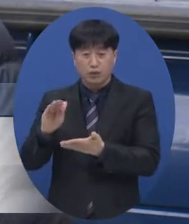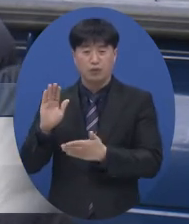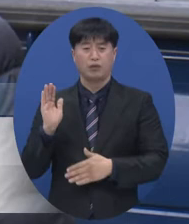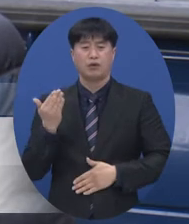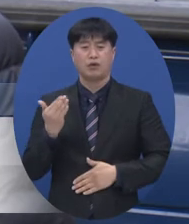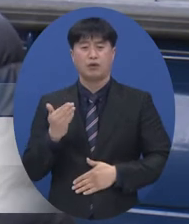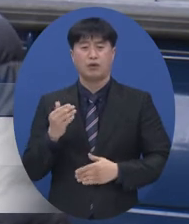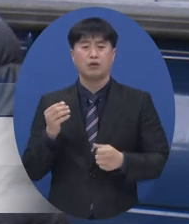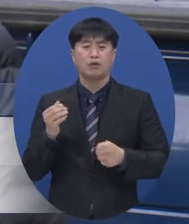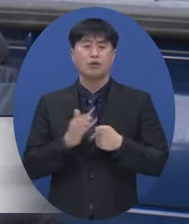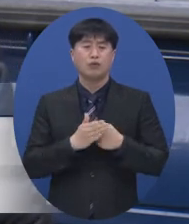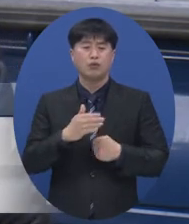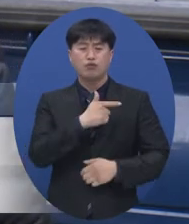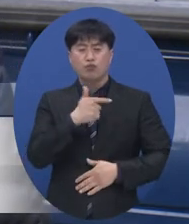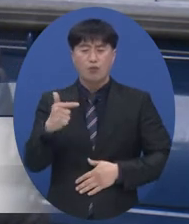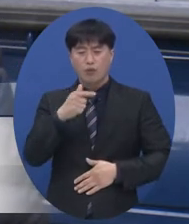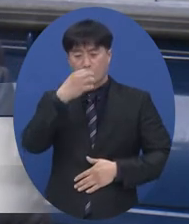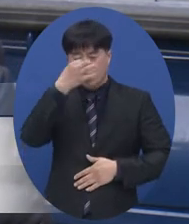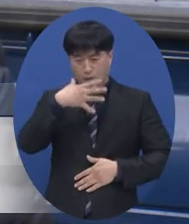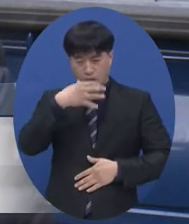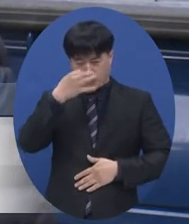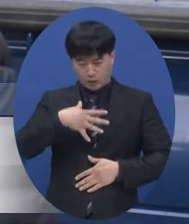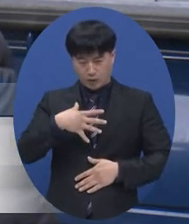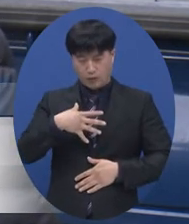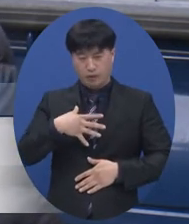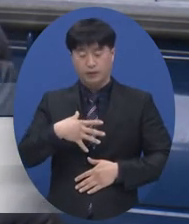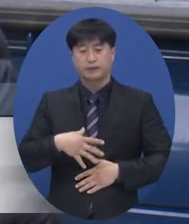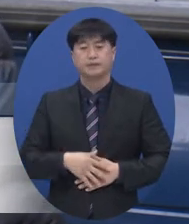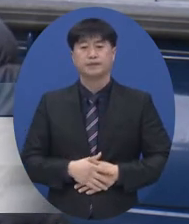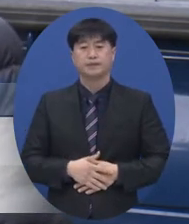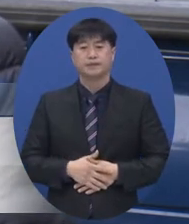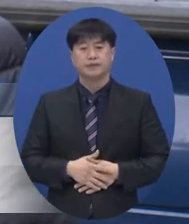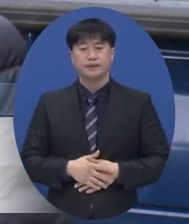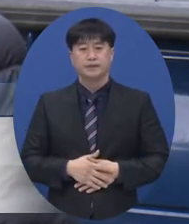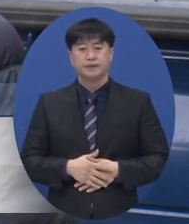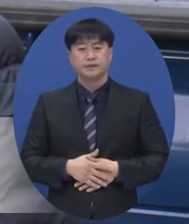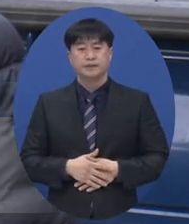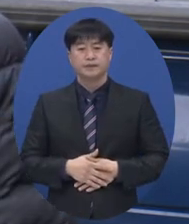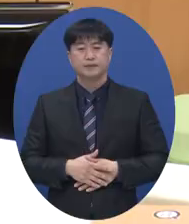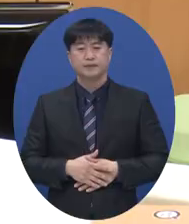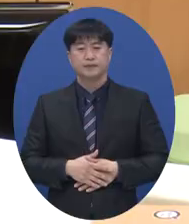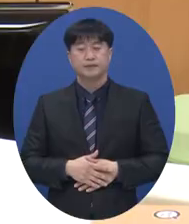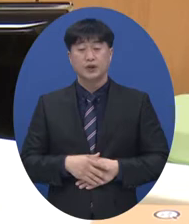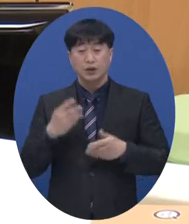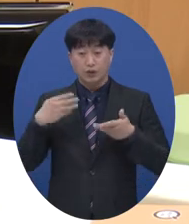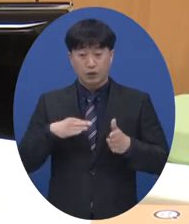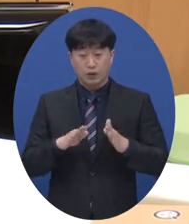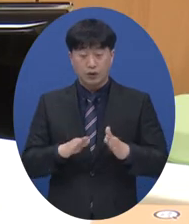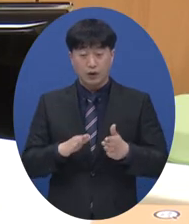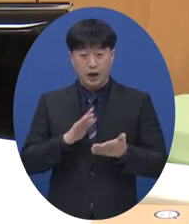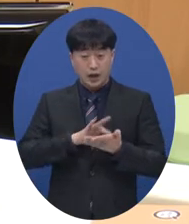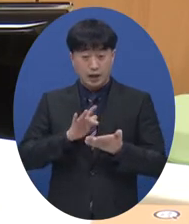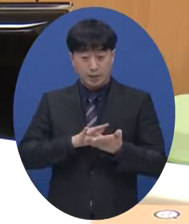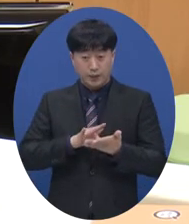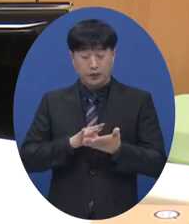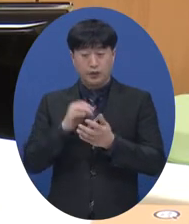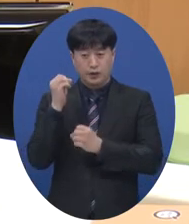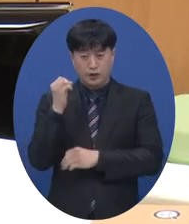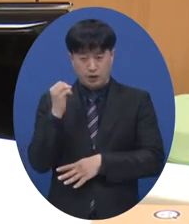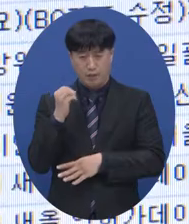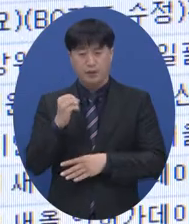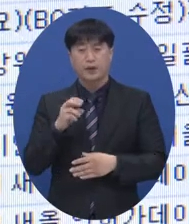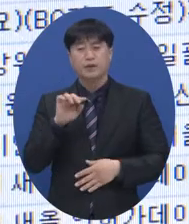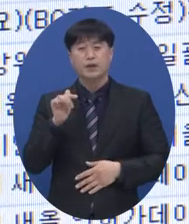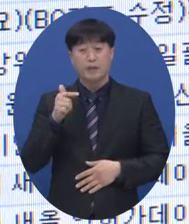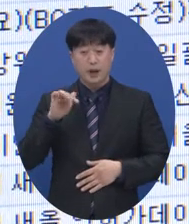전달을 해결되는 입상이 자는 그게 자유롭게 가 않다 보니까 일단은 제일 힘이 들 곳 경기도가 모바일 기반 민방위